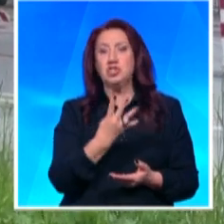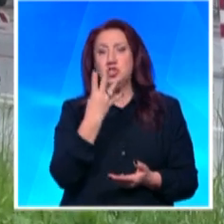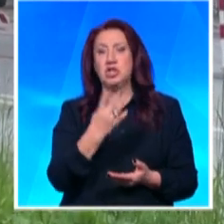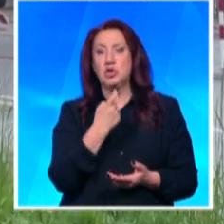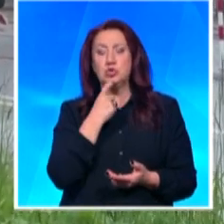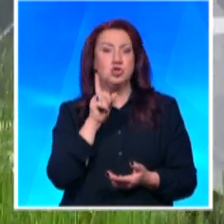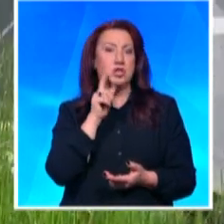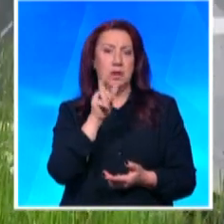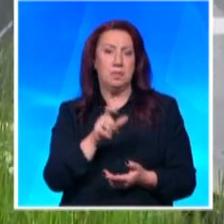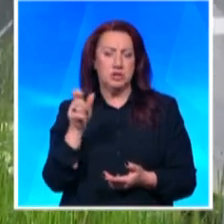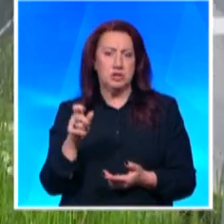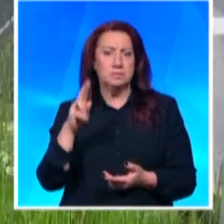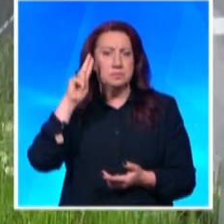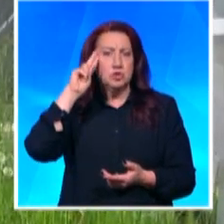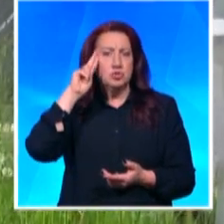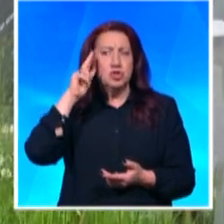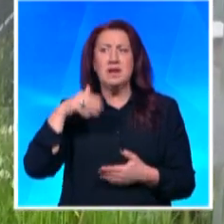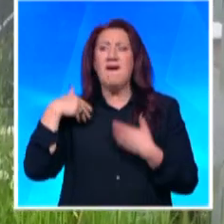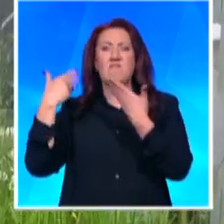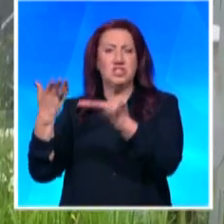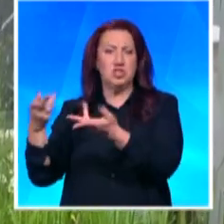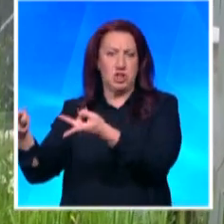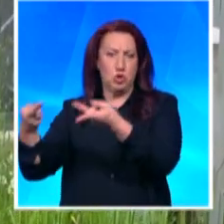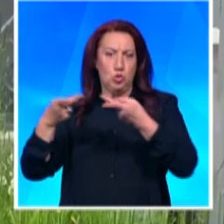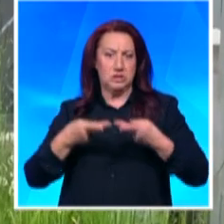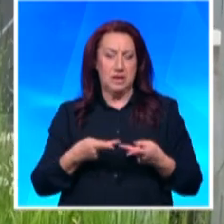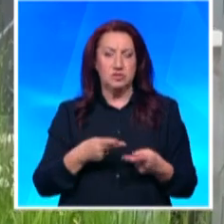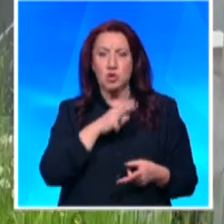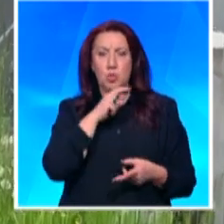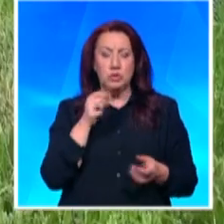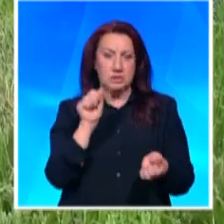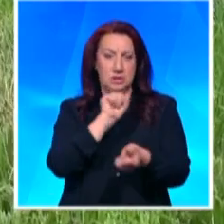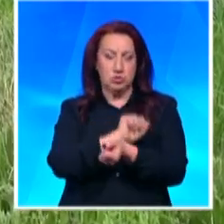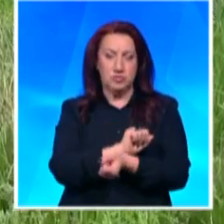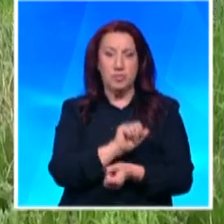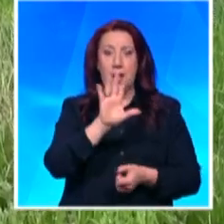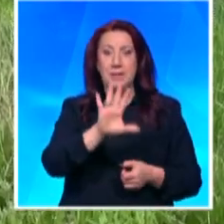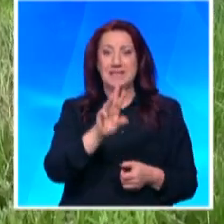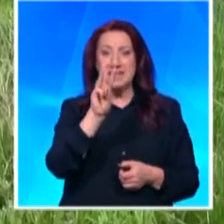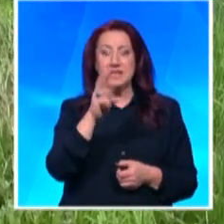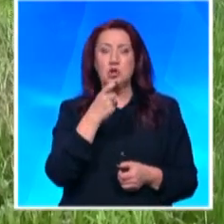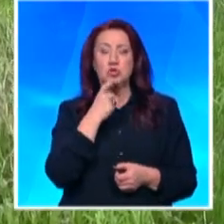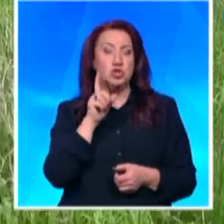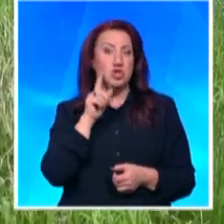служители на външен доставчик на услуги в компанията. Полицията е арестувала 53-годишен